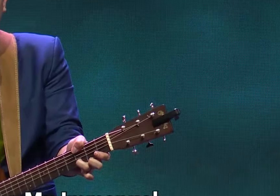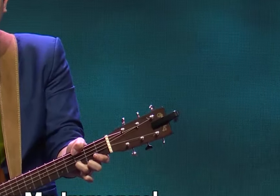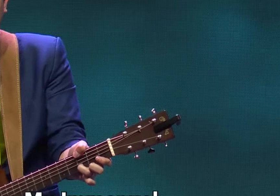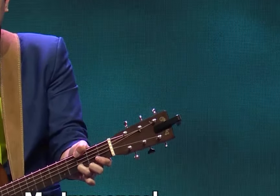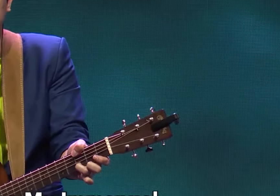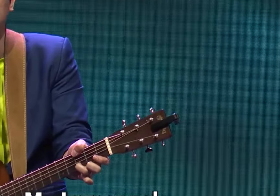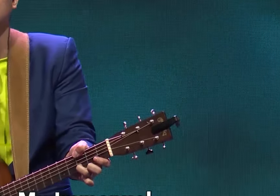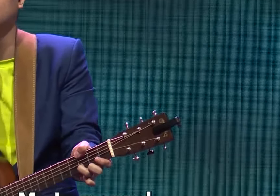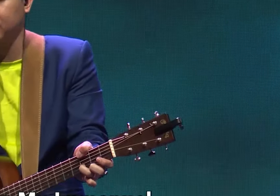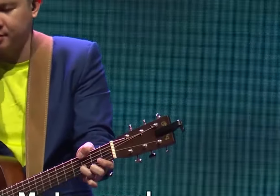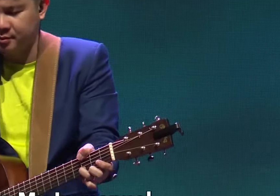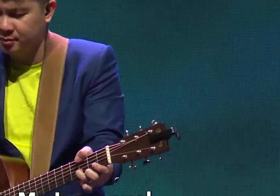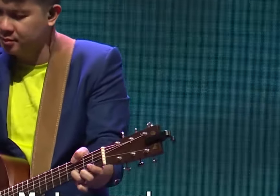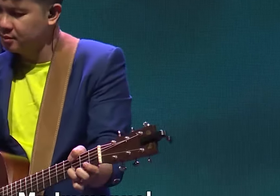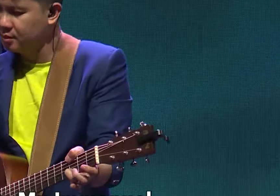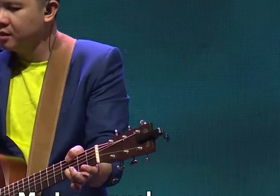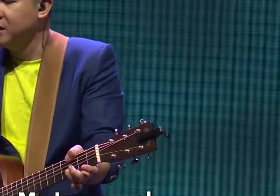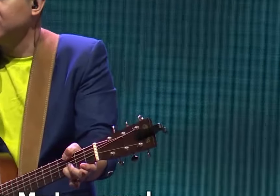Immanuel.